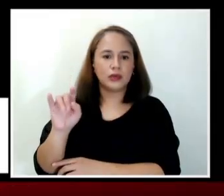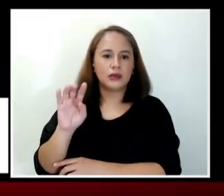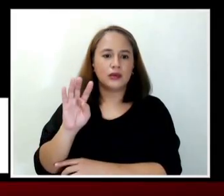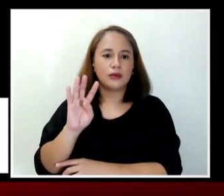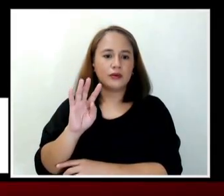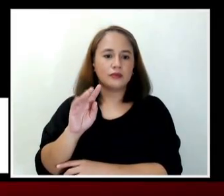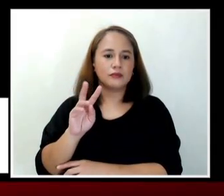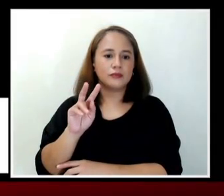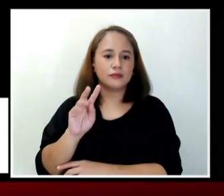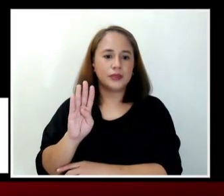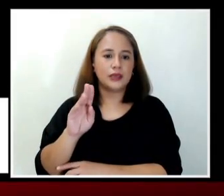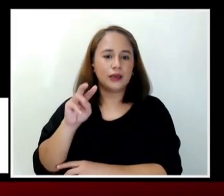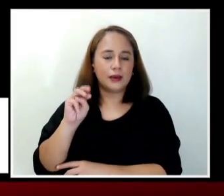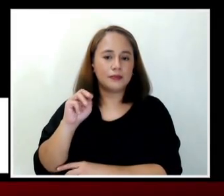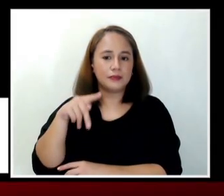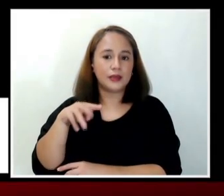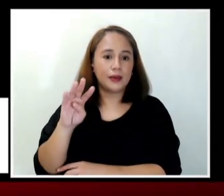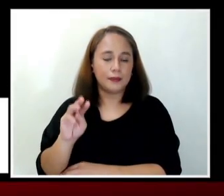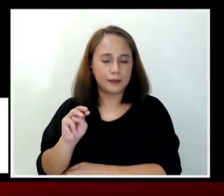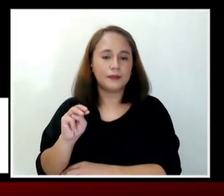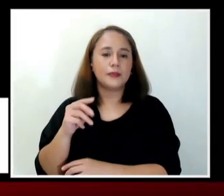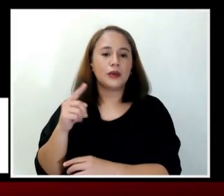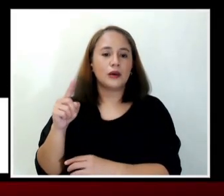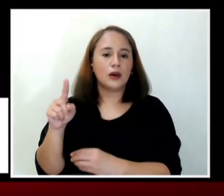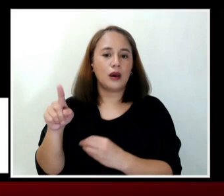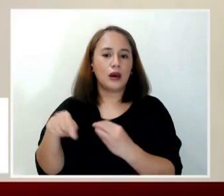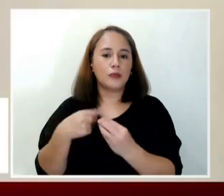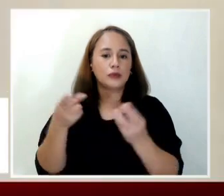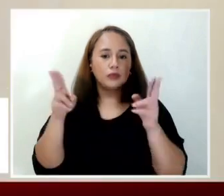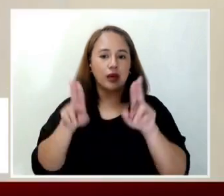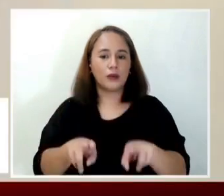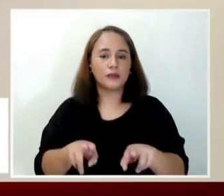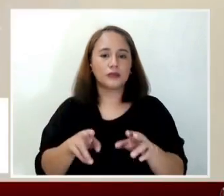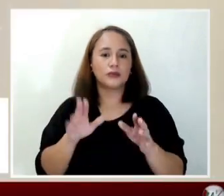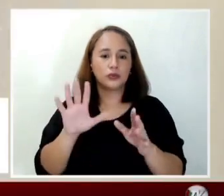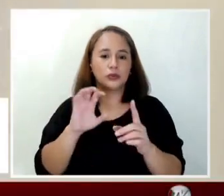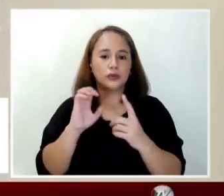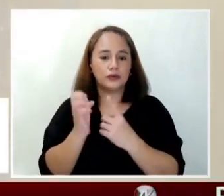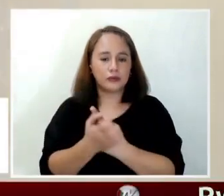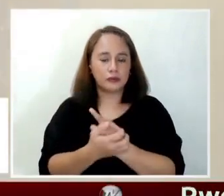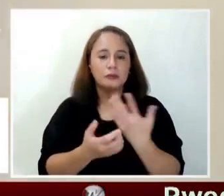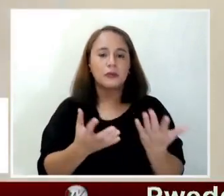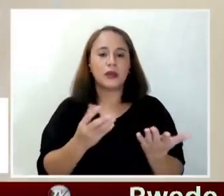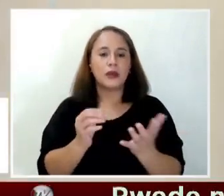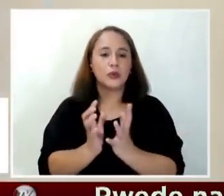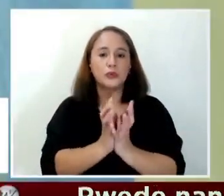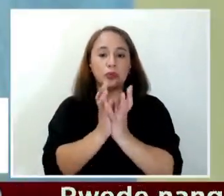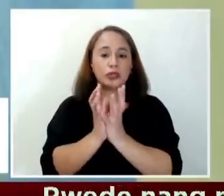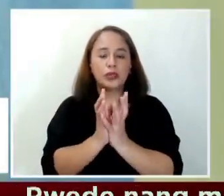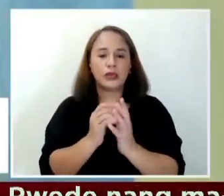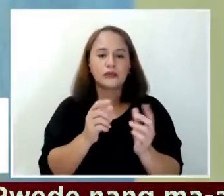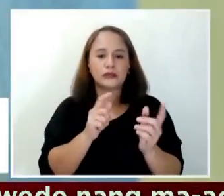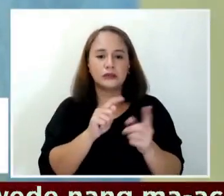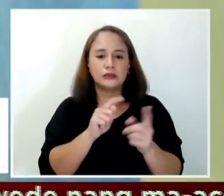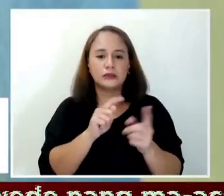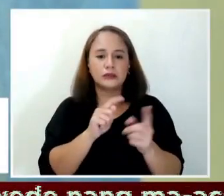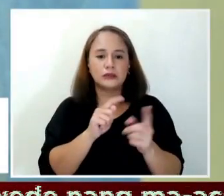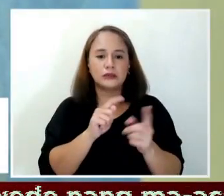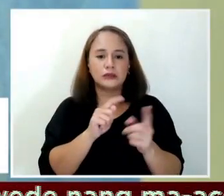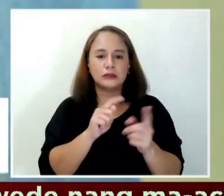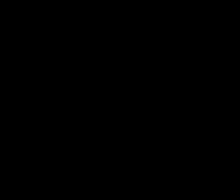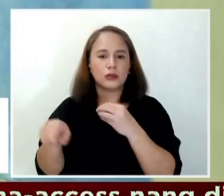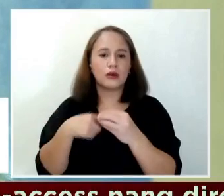na maging alerto at ipaalam ang mga nangyayari sa inyong komunidad at pagsasagawa ng training sa pagmomonitor tungkol